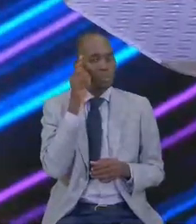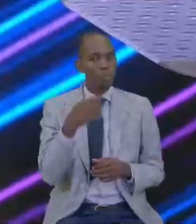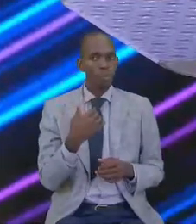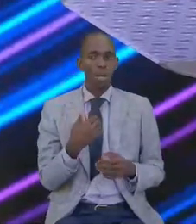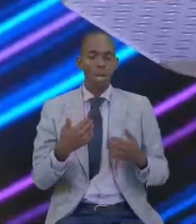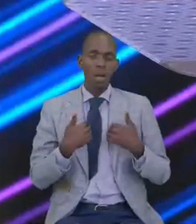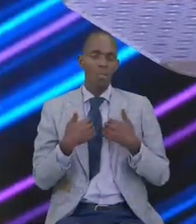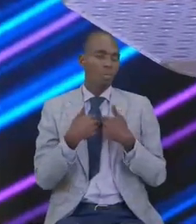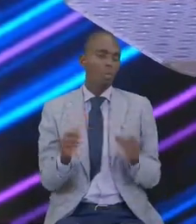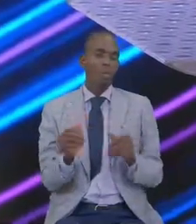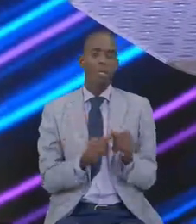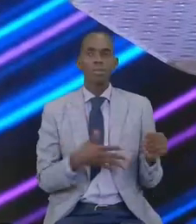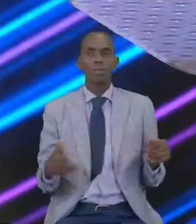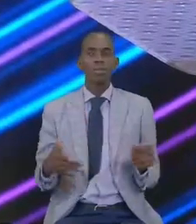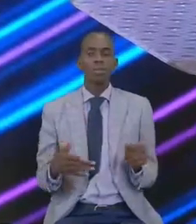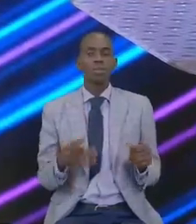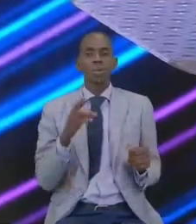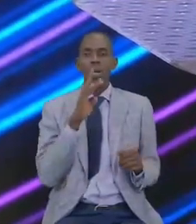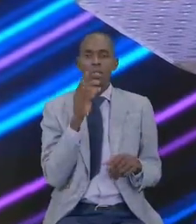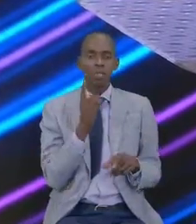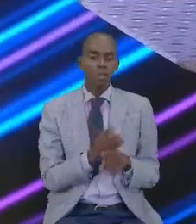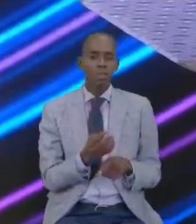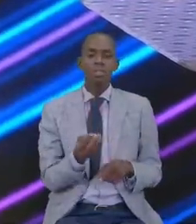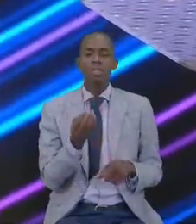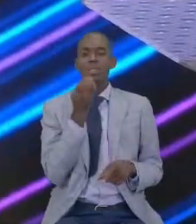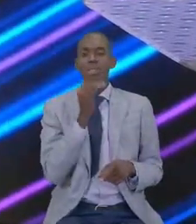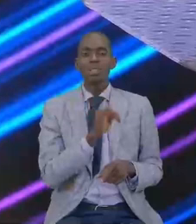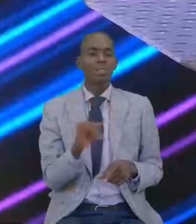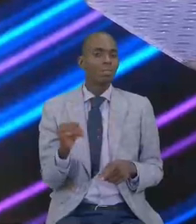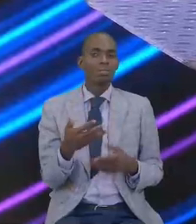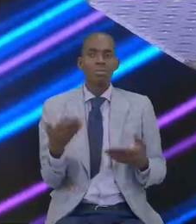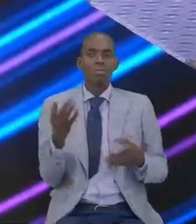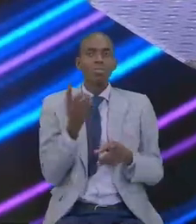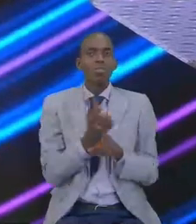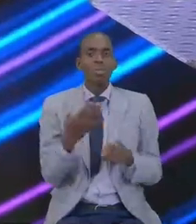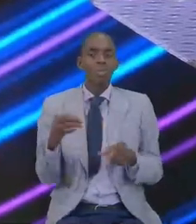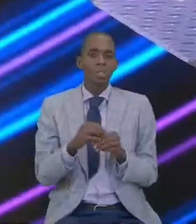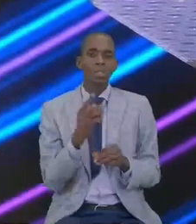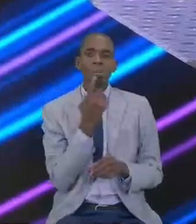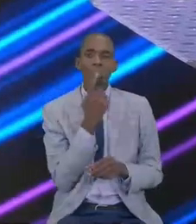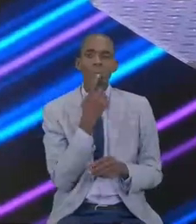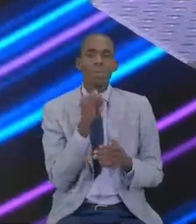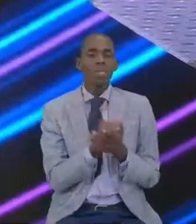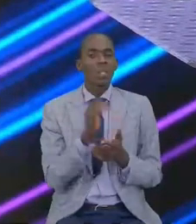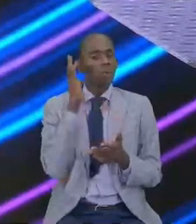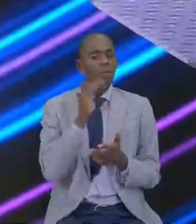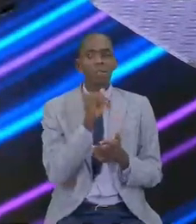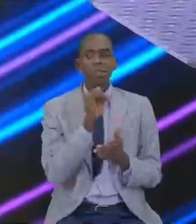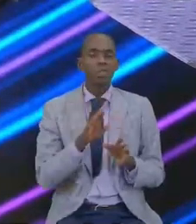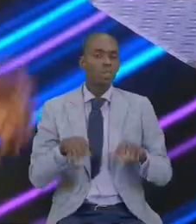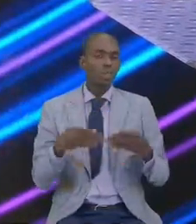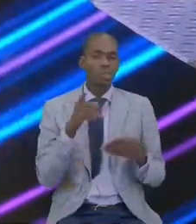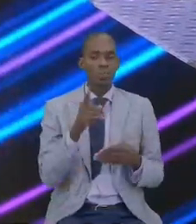perdu. Tu es en train de prendre des calories. Tu es en train de manger quelque chose qui ne te donnera pas la croissance